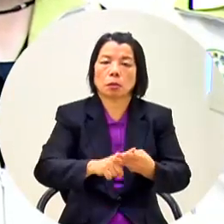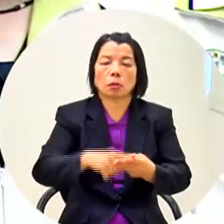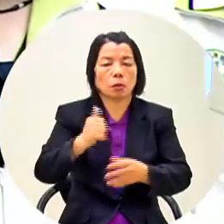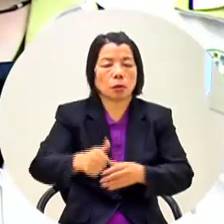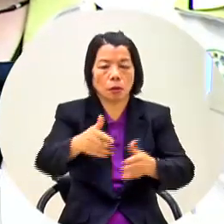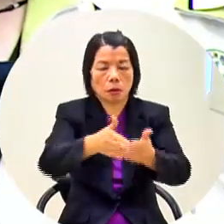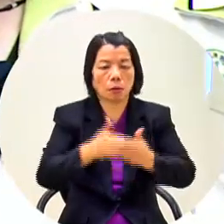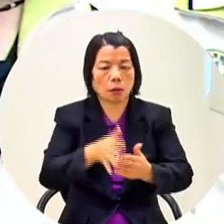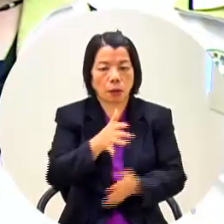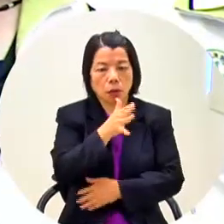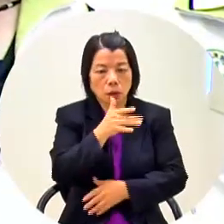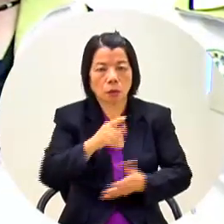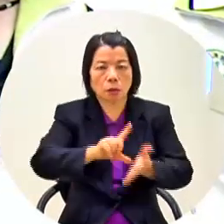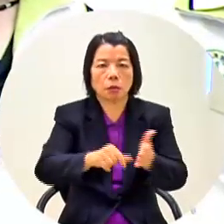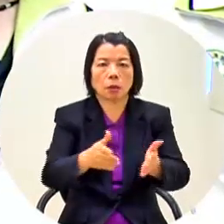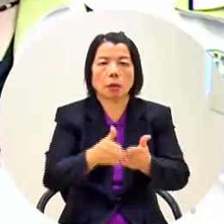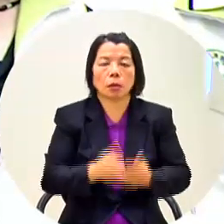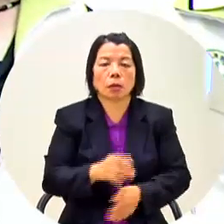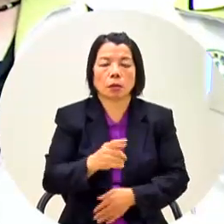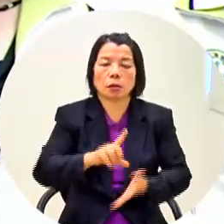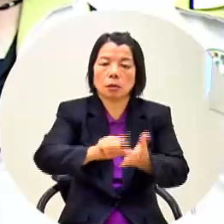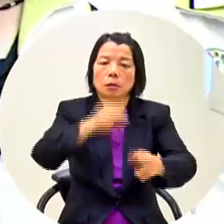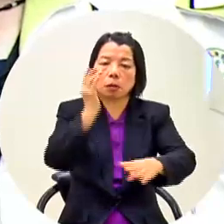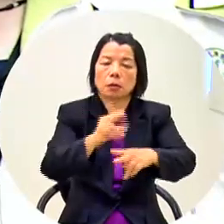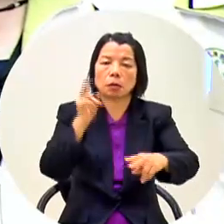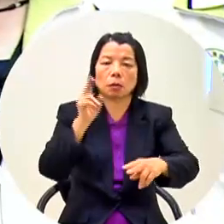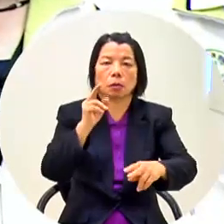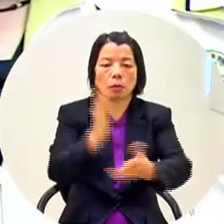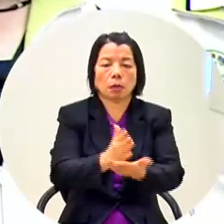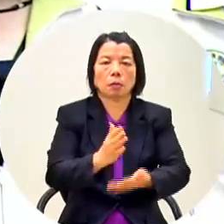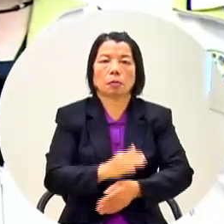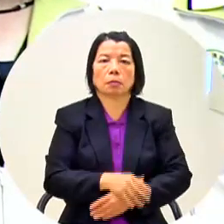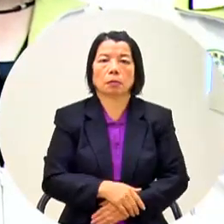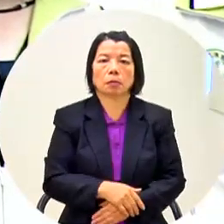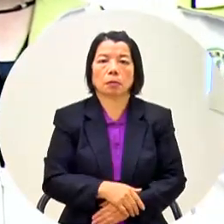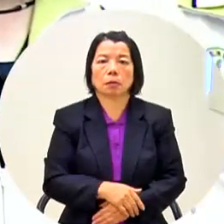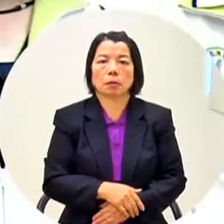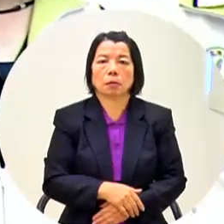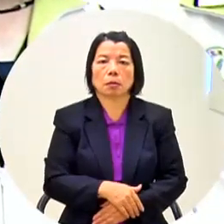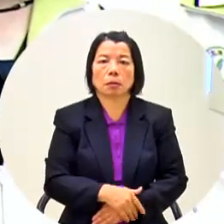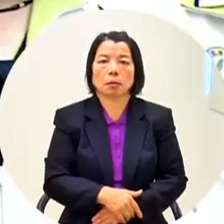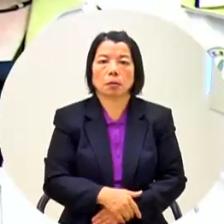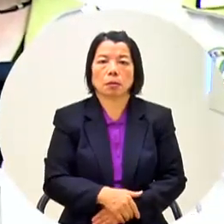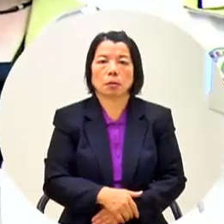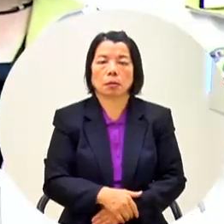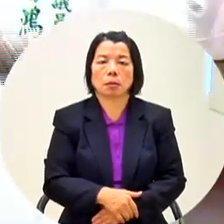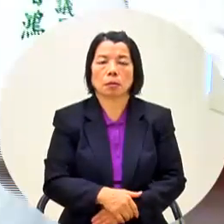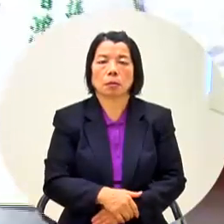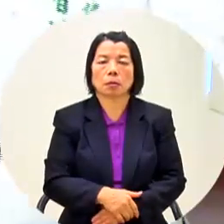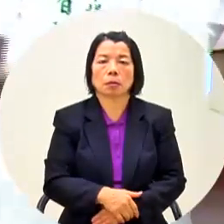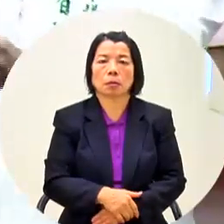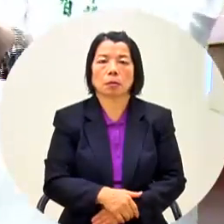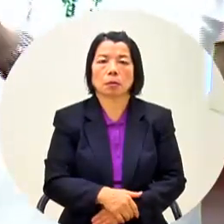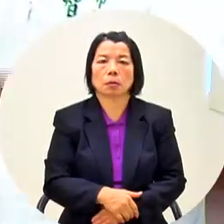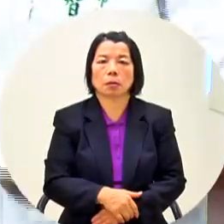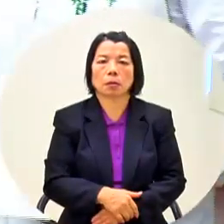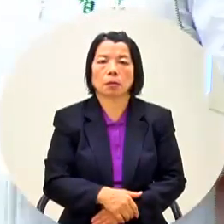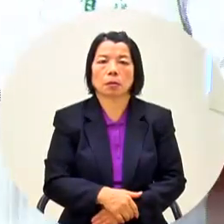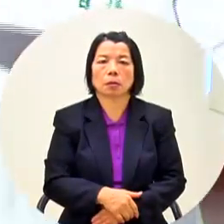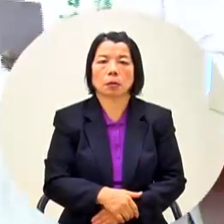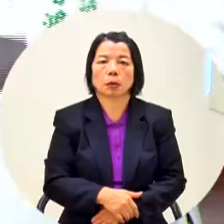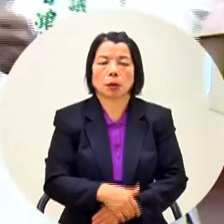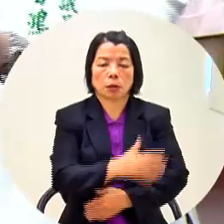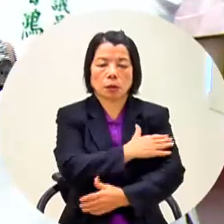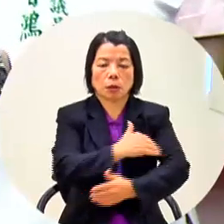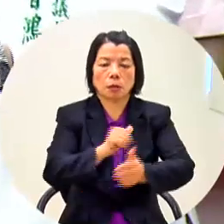主席如果你要讲话，请你暂停时间。 这个是防疫为由啊。 哎，那个陈主委、陈副市长，